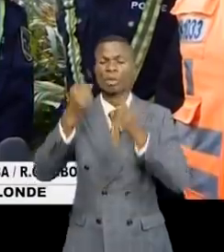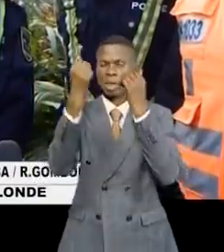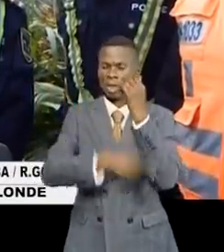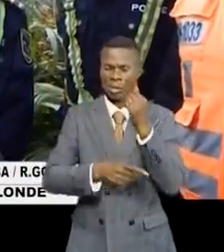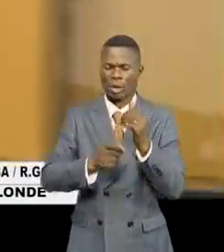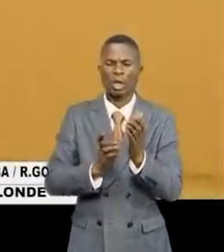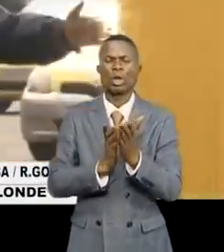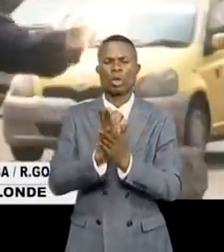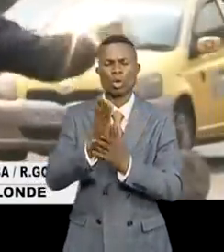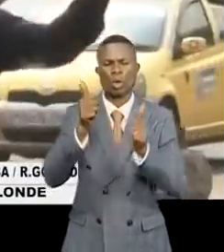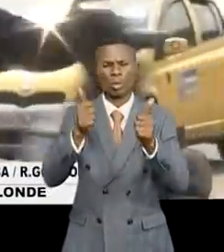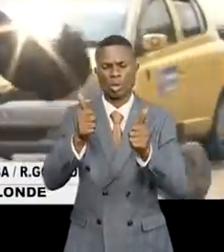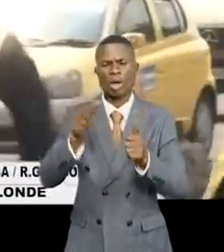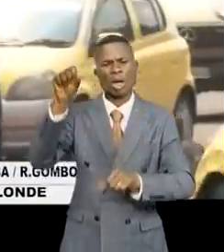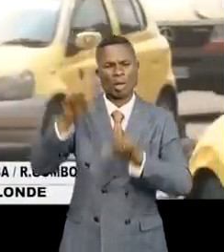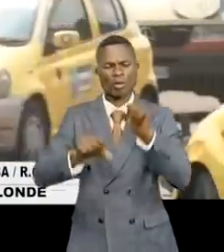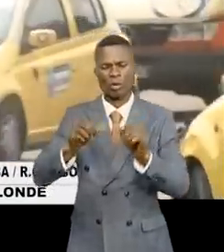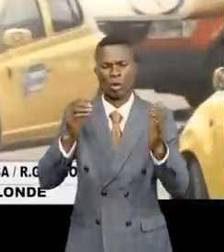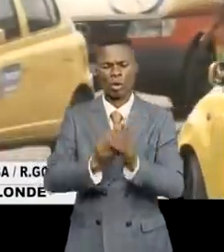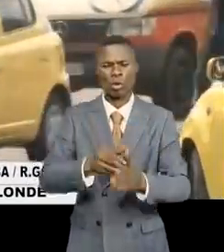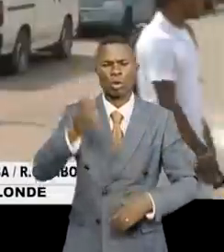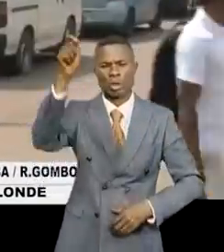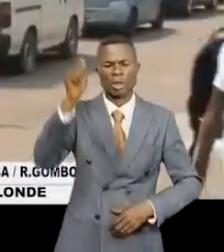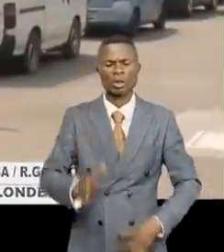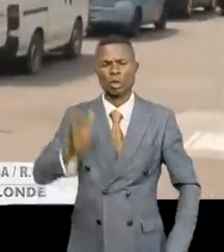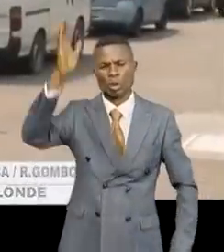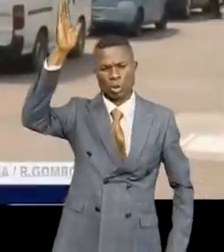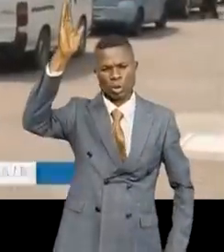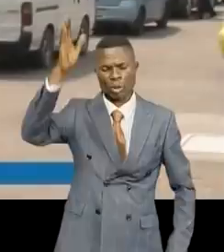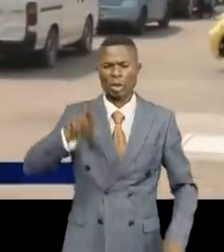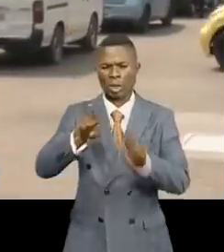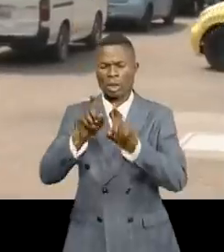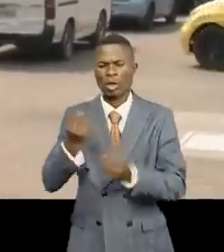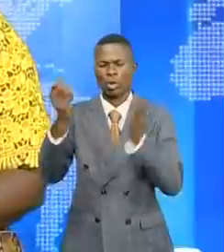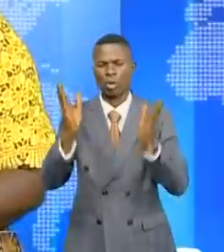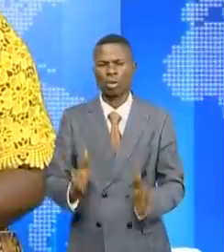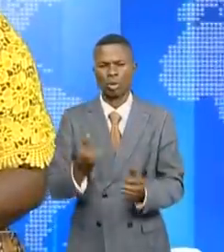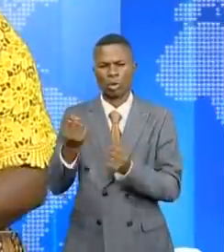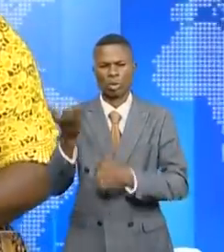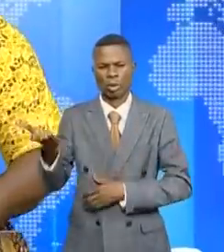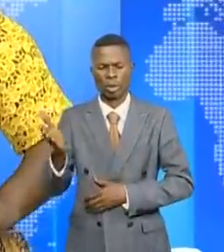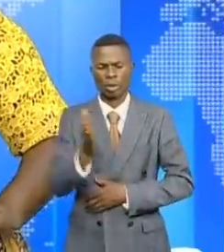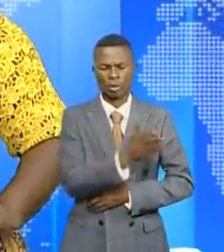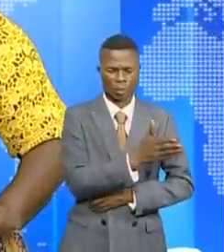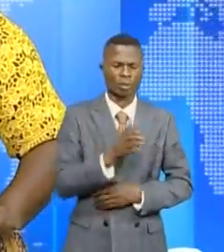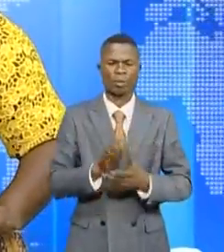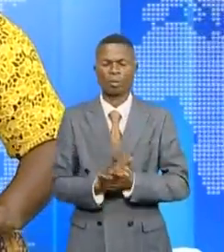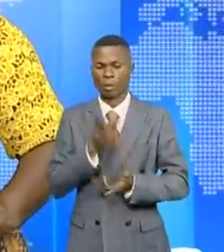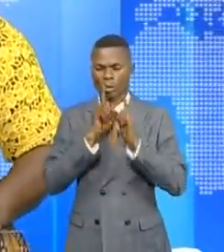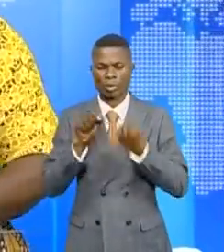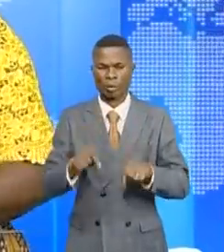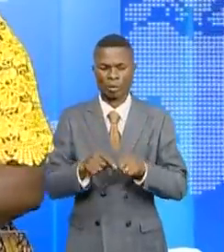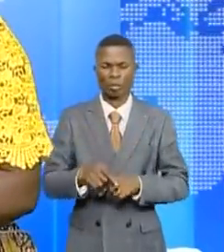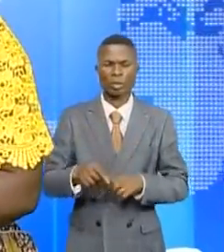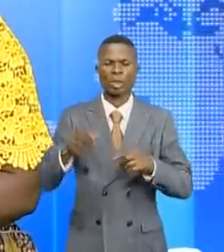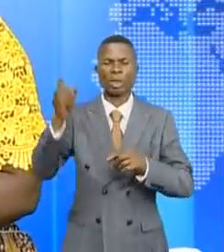et négatives aux agents de la police de circulation routière et aux conducteurs des véhicules. Dans un autre chapitre, le Sud